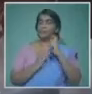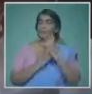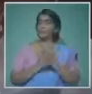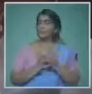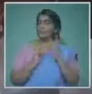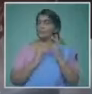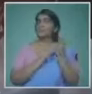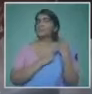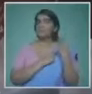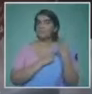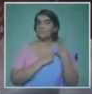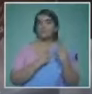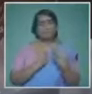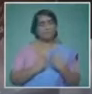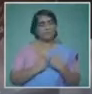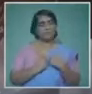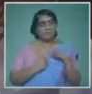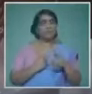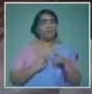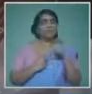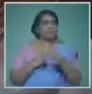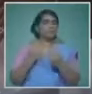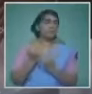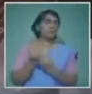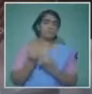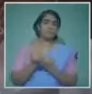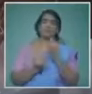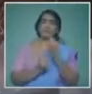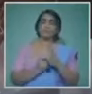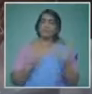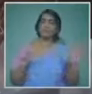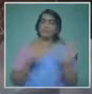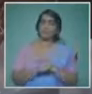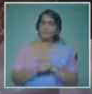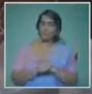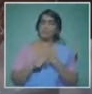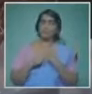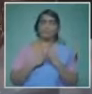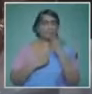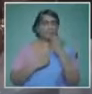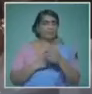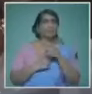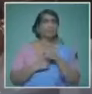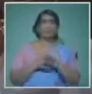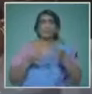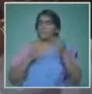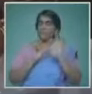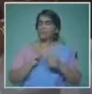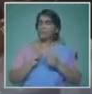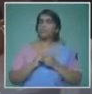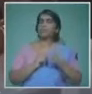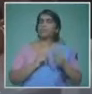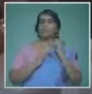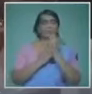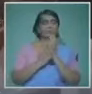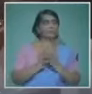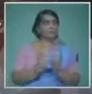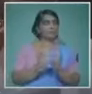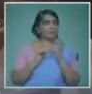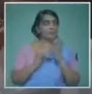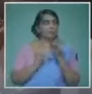ව්‍යවස්ථාපිත කාර්යභාරය. අපේ තියෙන්නේ ඔබතුමන්ට ඒකට සහයෝගය දෙන එක. අපේ සම්පූර්ණ සහයෝගය තියෙනවා ඒ නියමානුකූලව